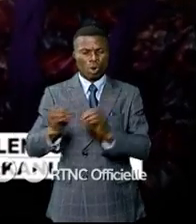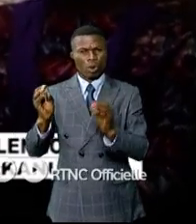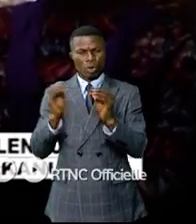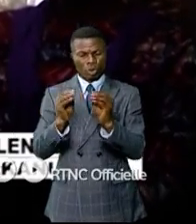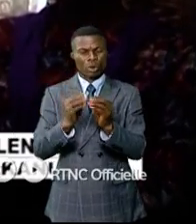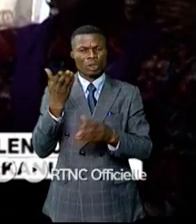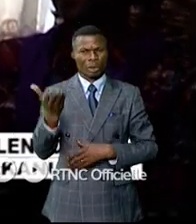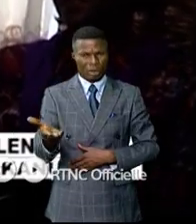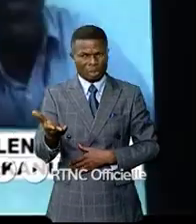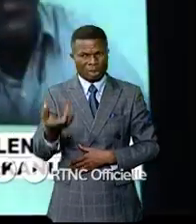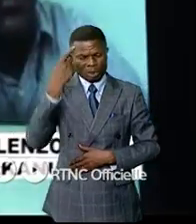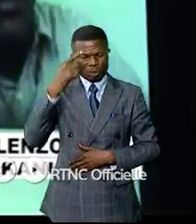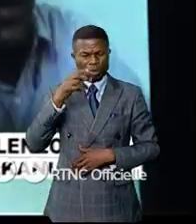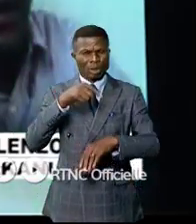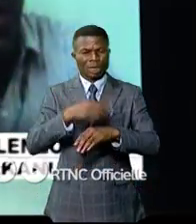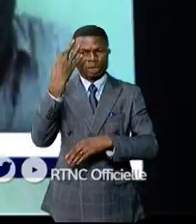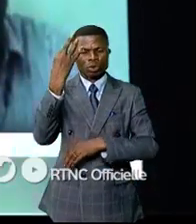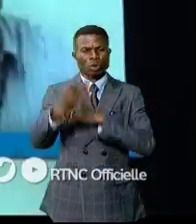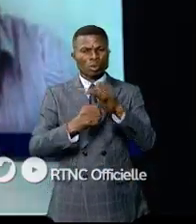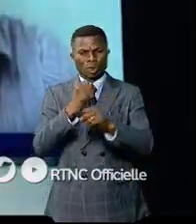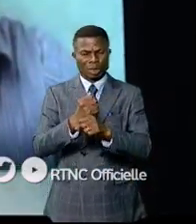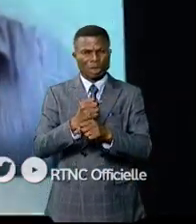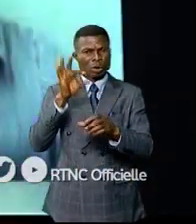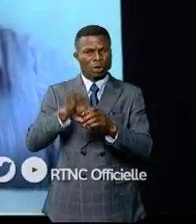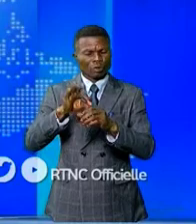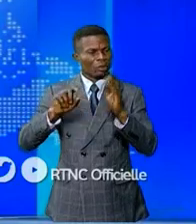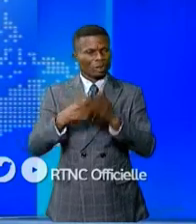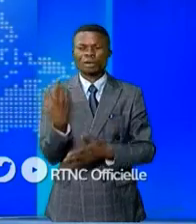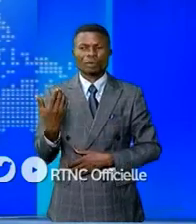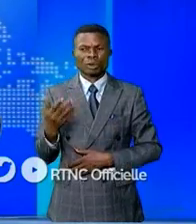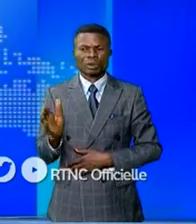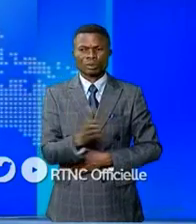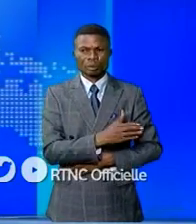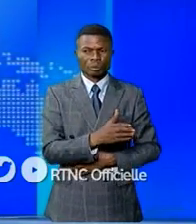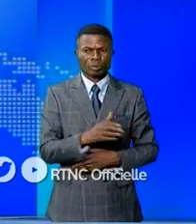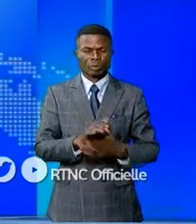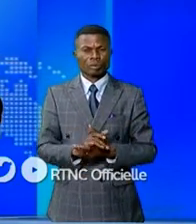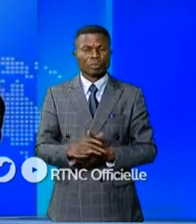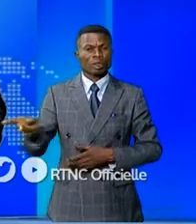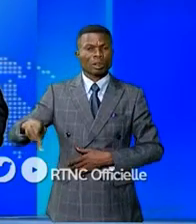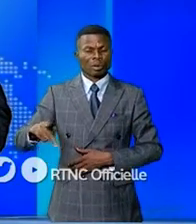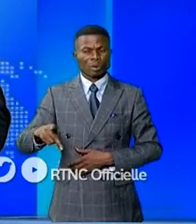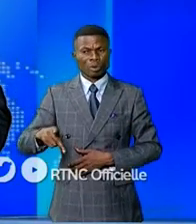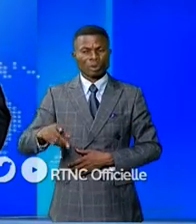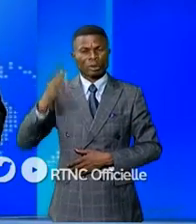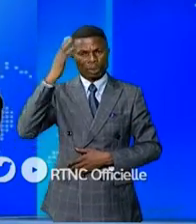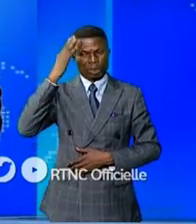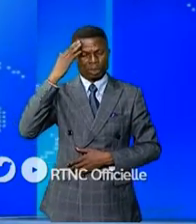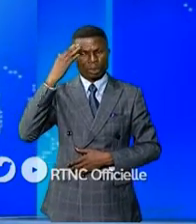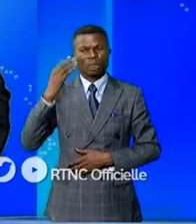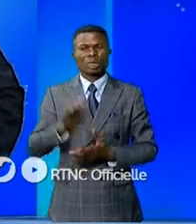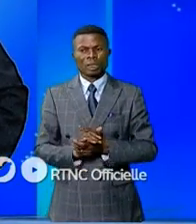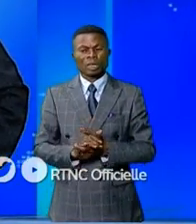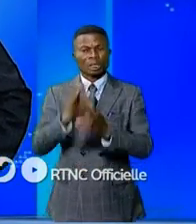cette structure pour une durée de 3 ans renouvelée. Une fois. Retenez, plusieurs provinces de la République démocratique du Congo